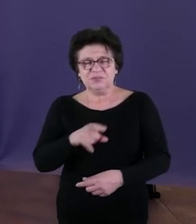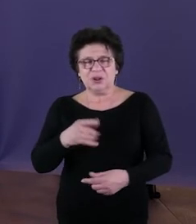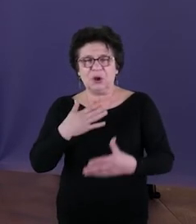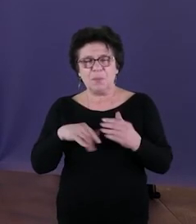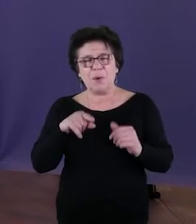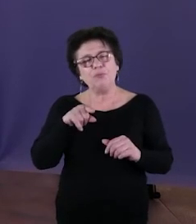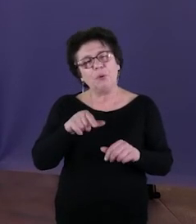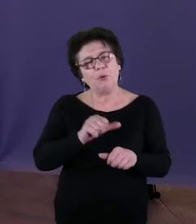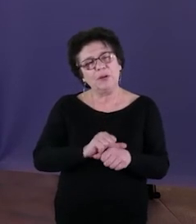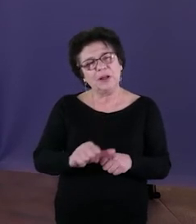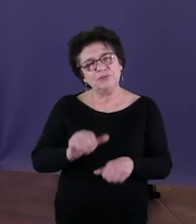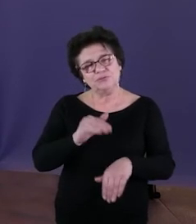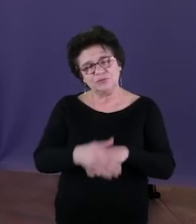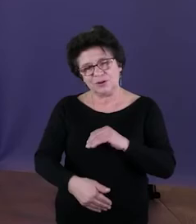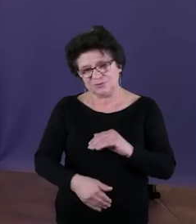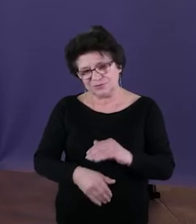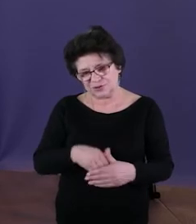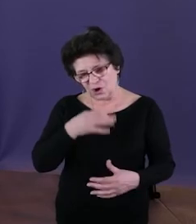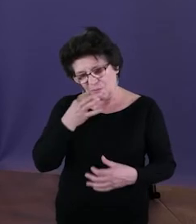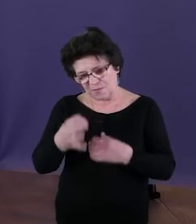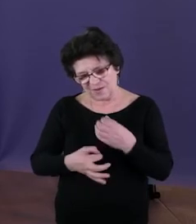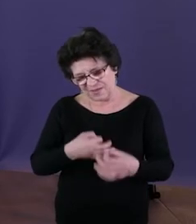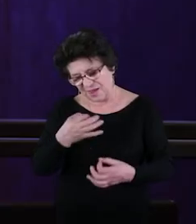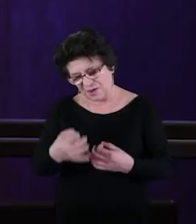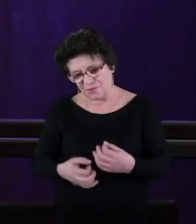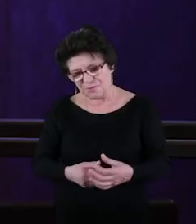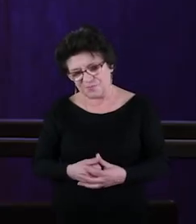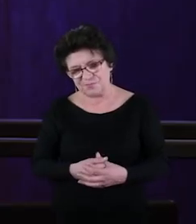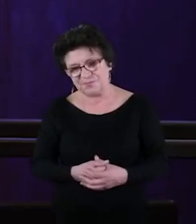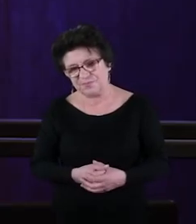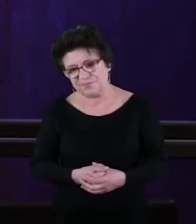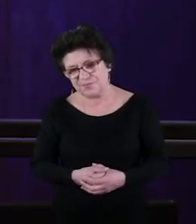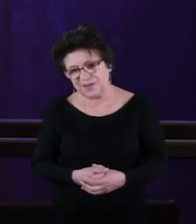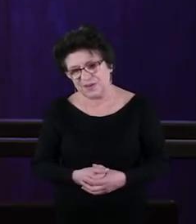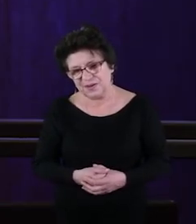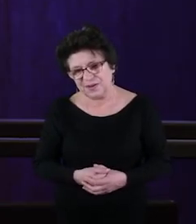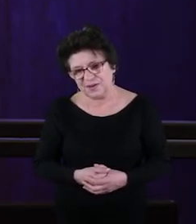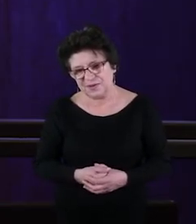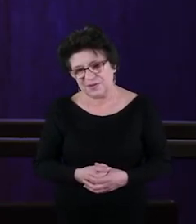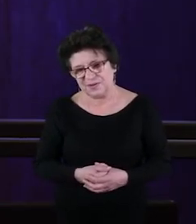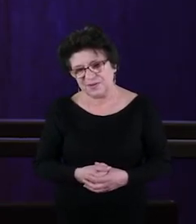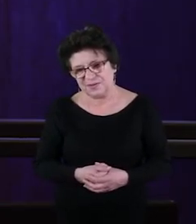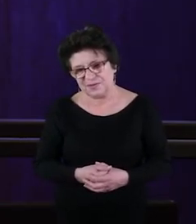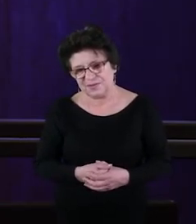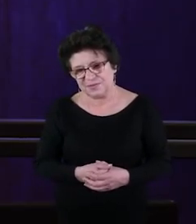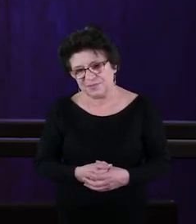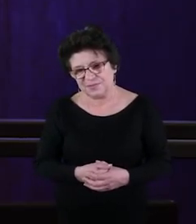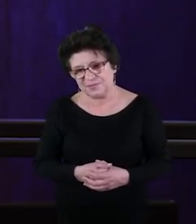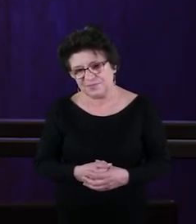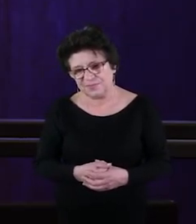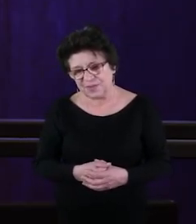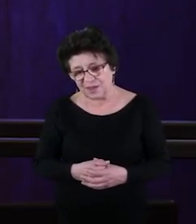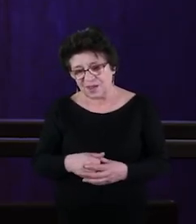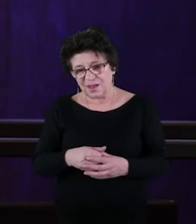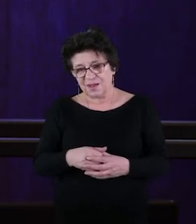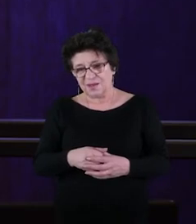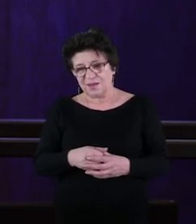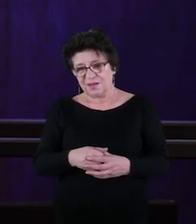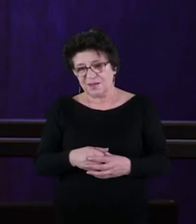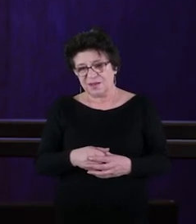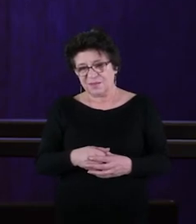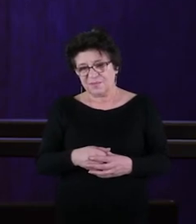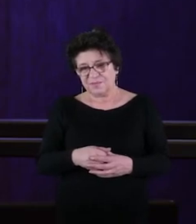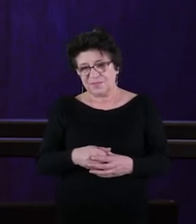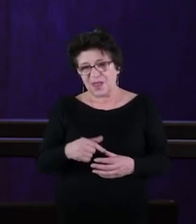tam stamtąd też to wzięto jak to każdy wie ale jakby było to na zasadzie tych badań gdzie wtedy tych